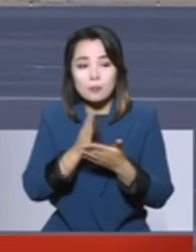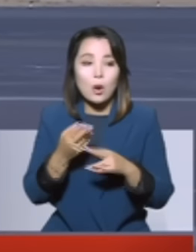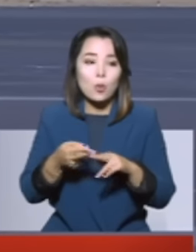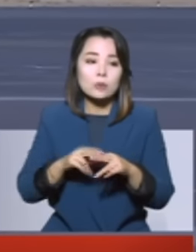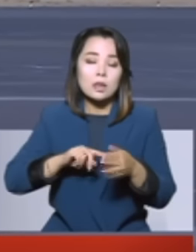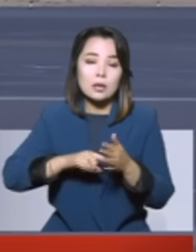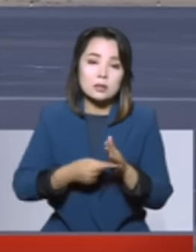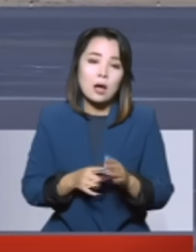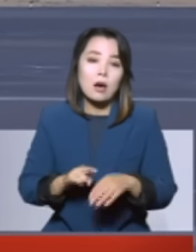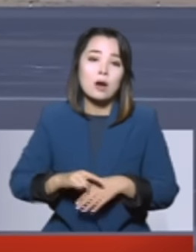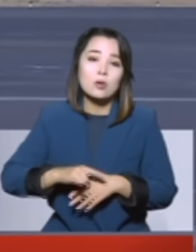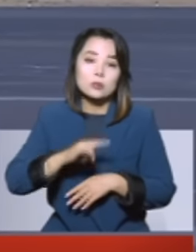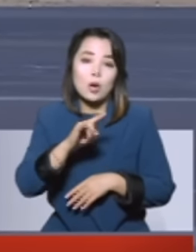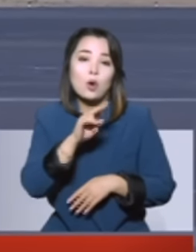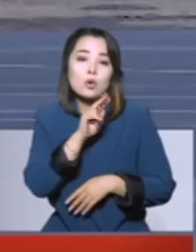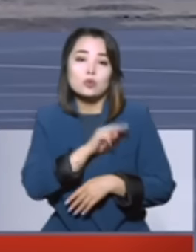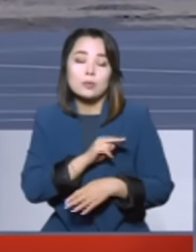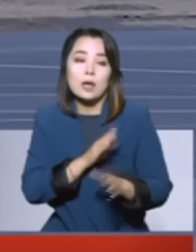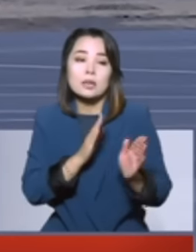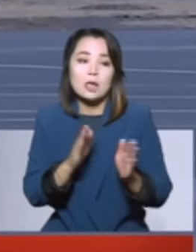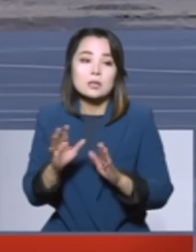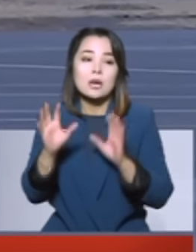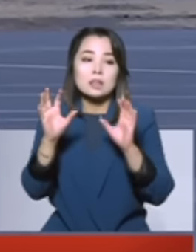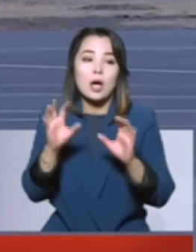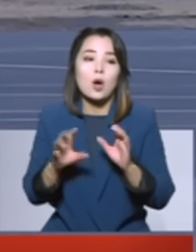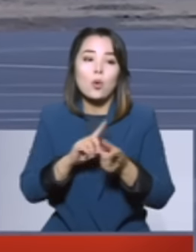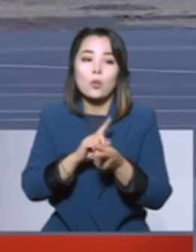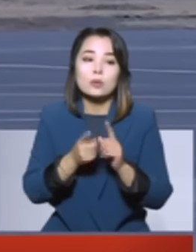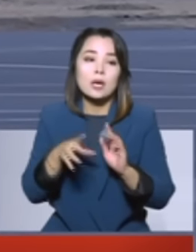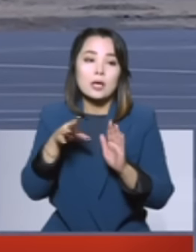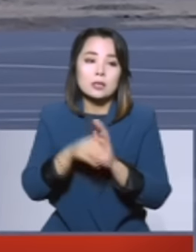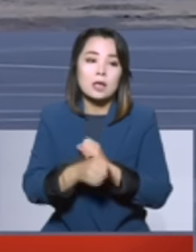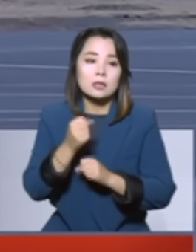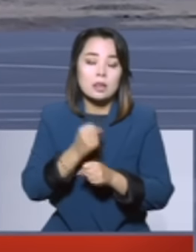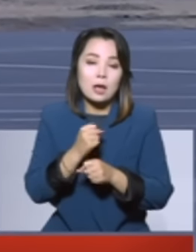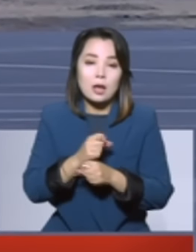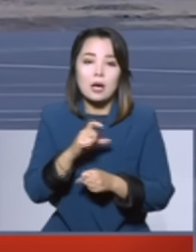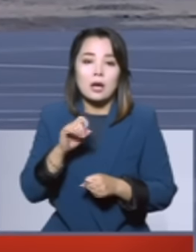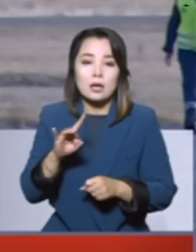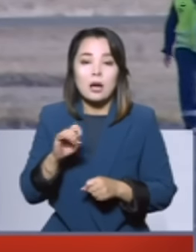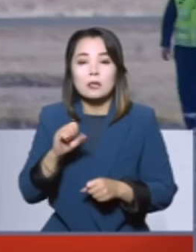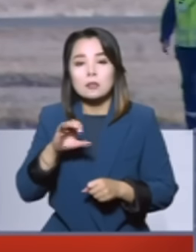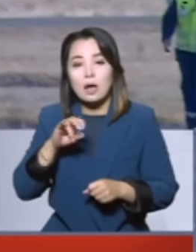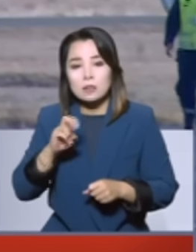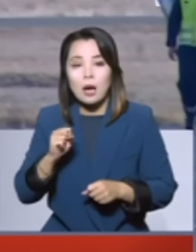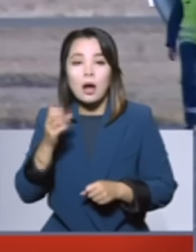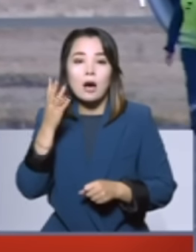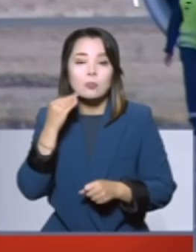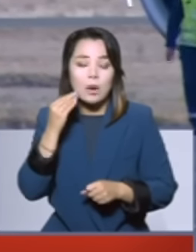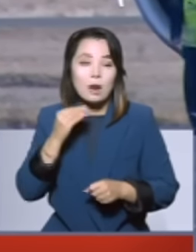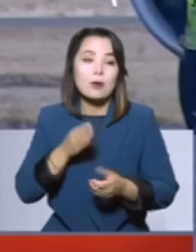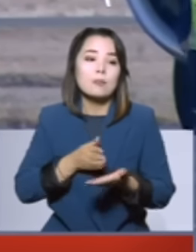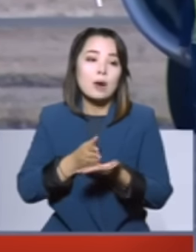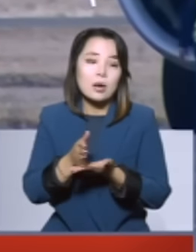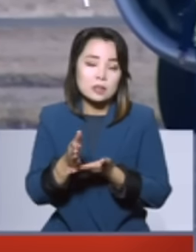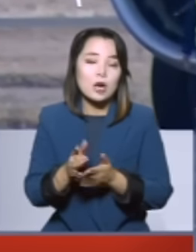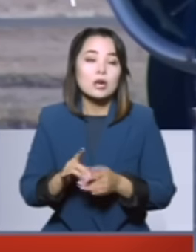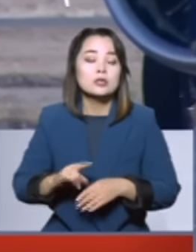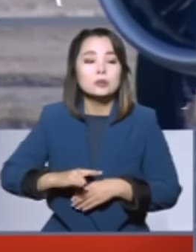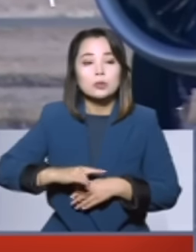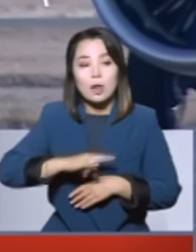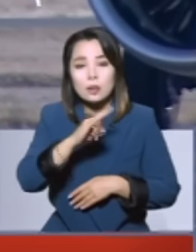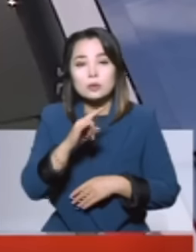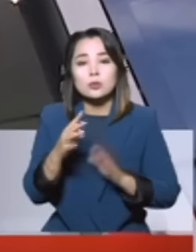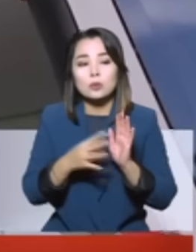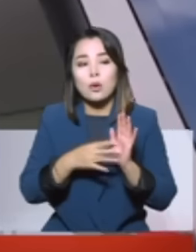мақсатта әуежайлардың жұмысын реттейтін заңға өзгеріс енгізбек. Ал Air Астана әуе компаниясы Астана-Алматы бағытындағы рейстің